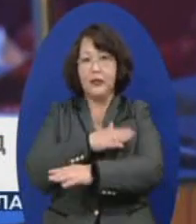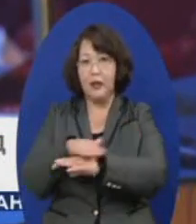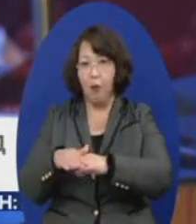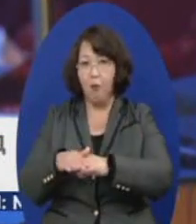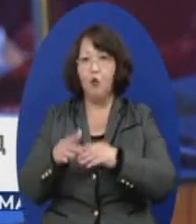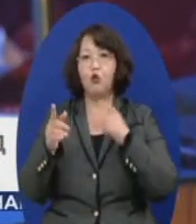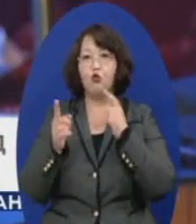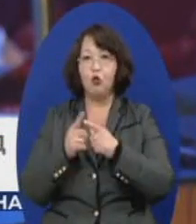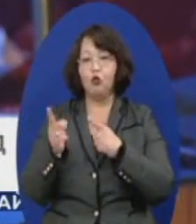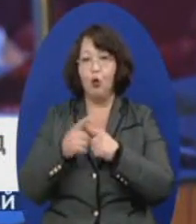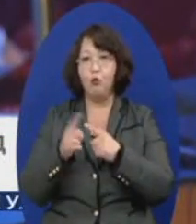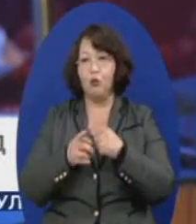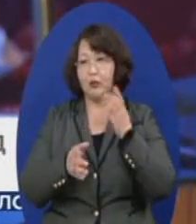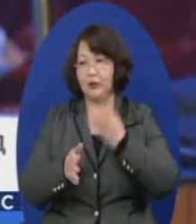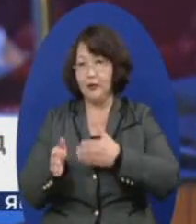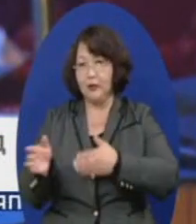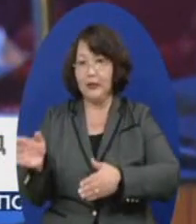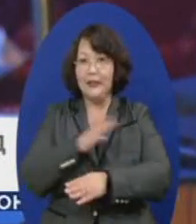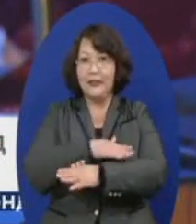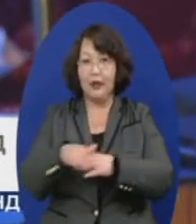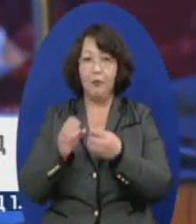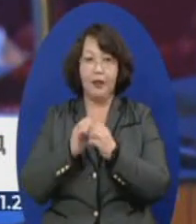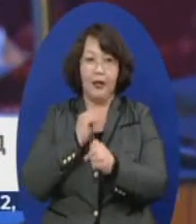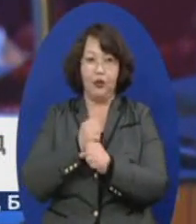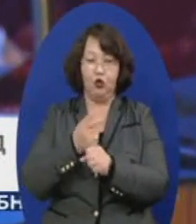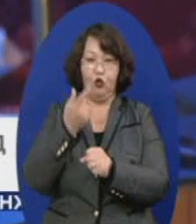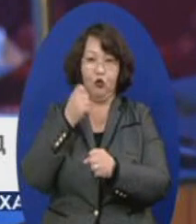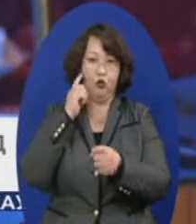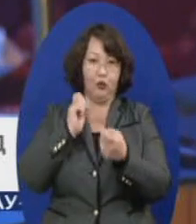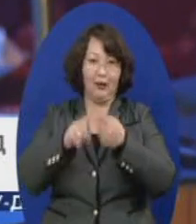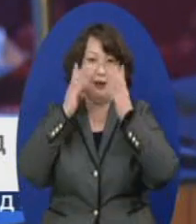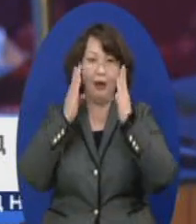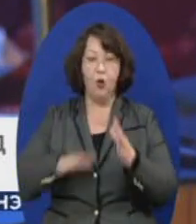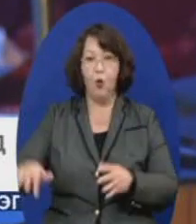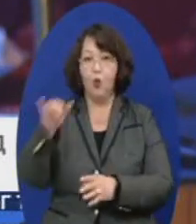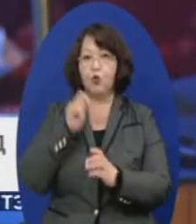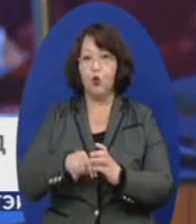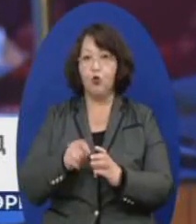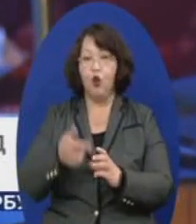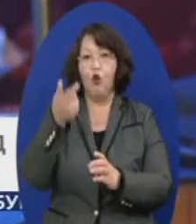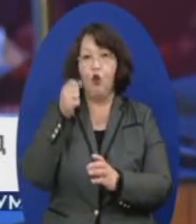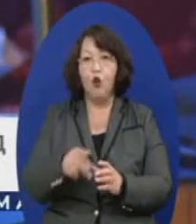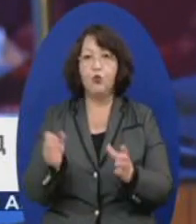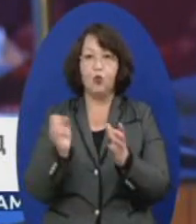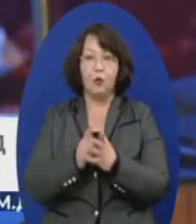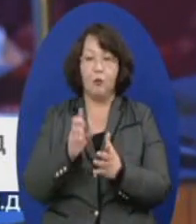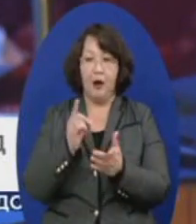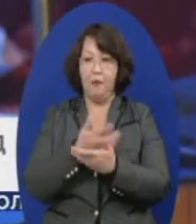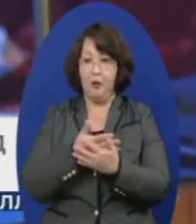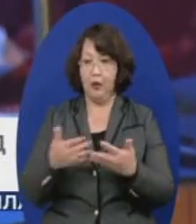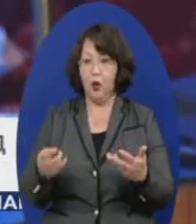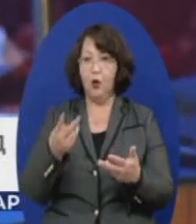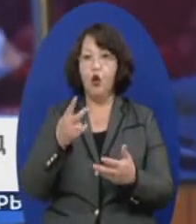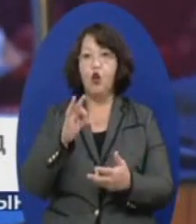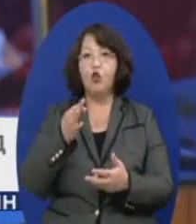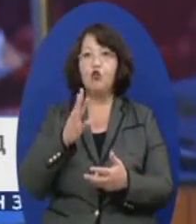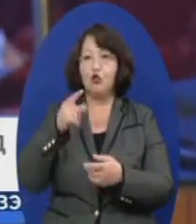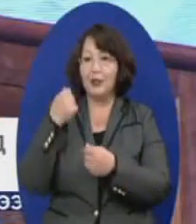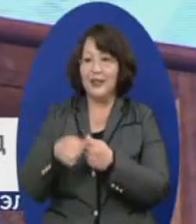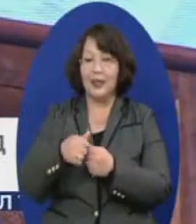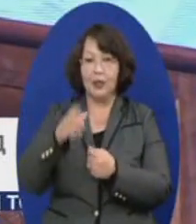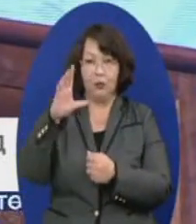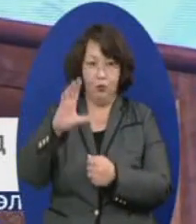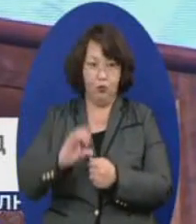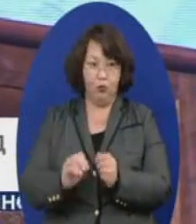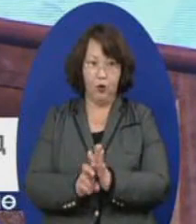болон одоо төмөр замуудаа барих эцсийн одоо зорилго маань юу эсвэл энэ дотоодын бүх гол төв хэдүүдийн одоо үртгийг бууруулах энэ одоо